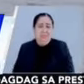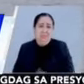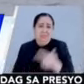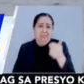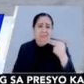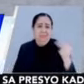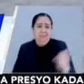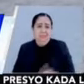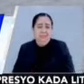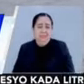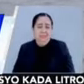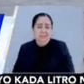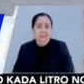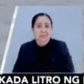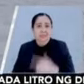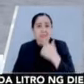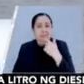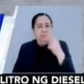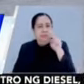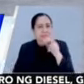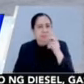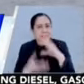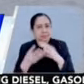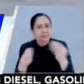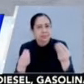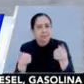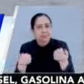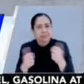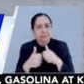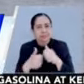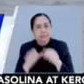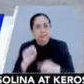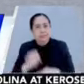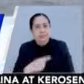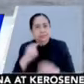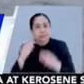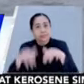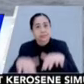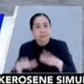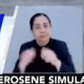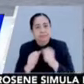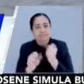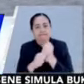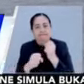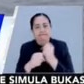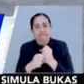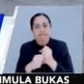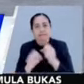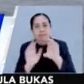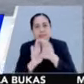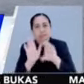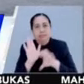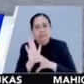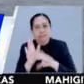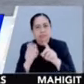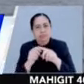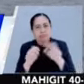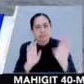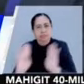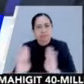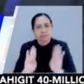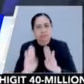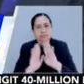Isa sa mga nakikitang solusyon sa problema sa South China Sea ang pagbuo ng Code of Conduct sa pagitan ng China at mga bansa sa